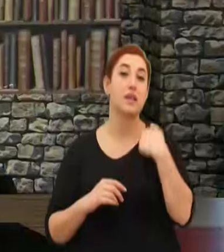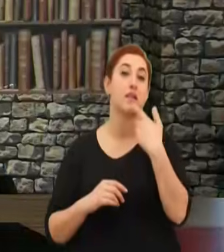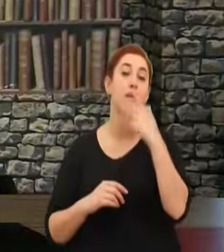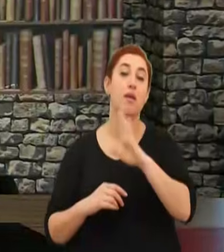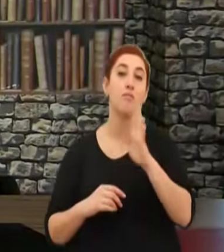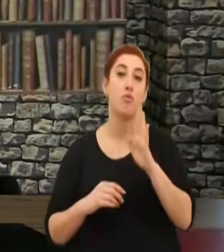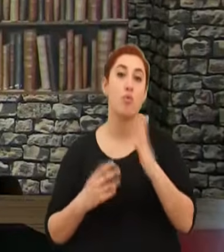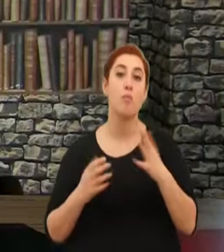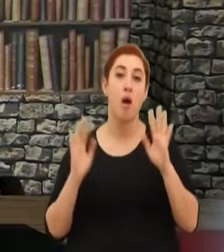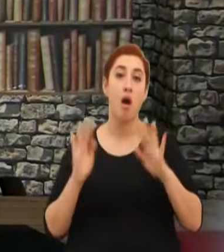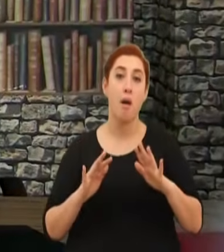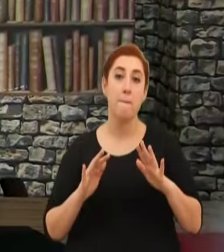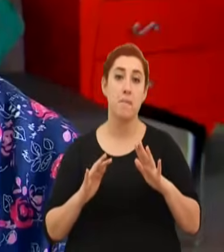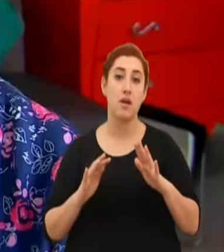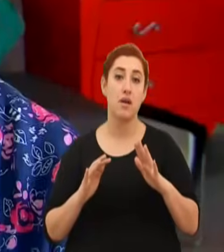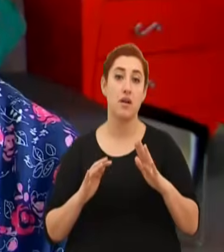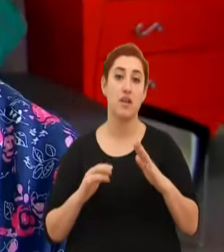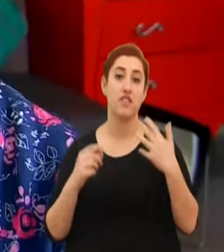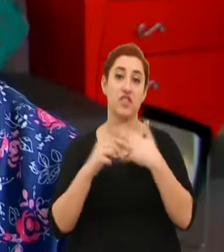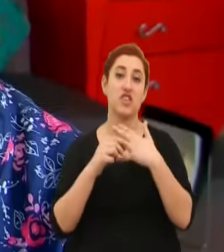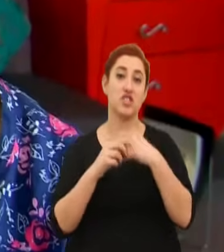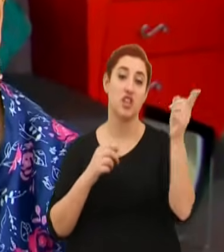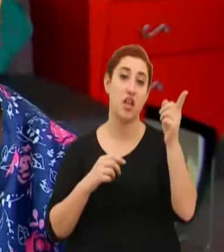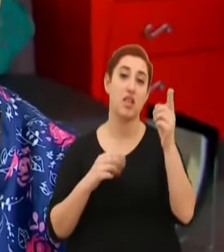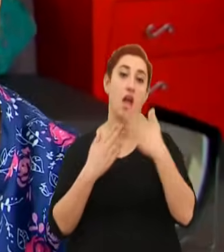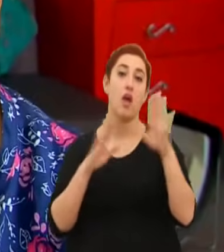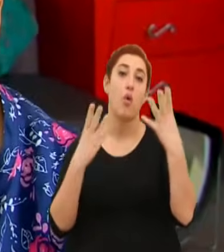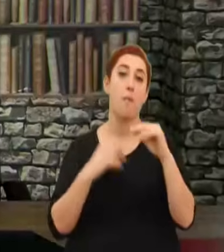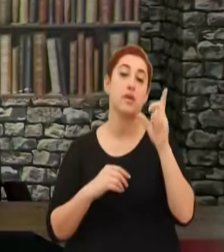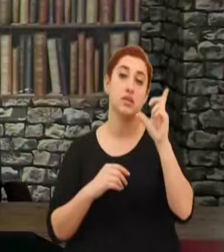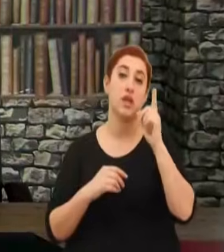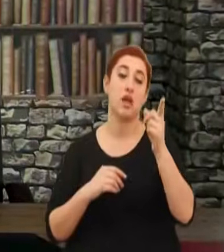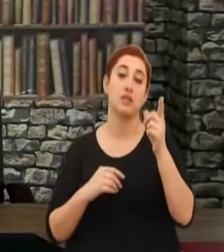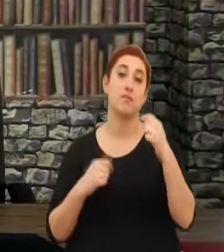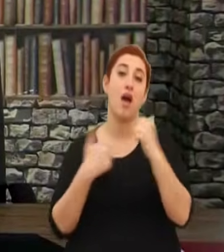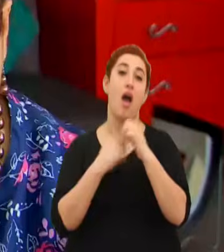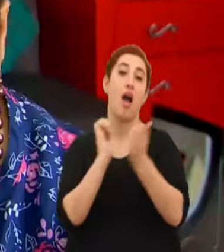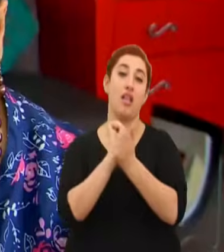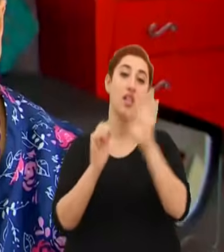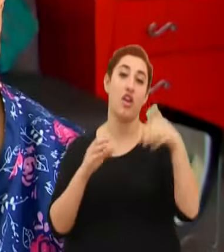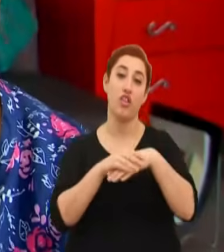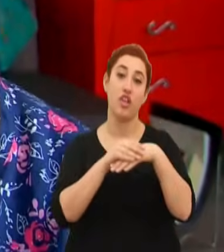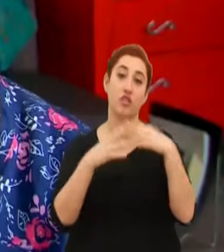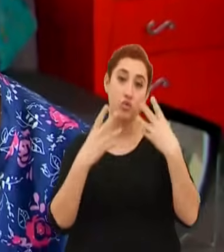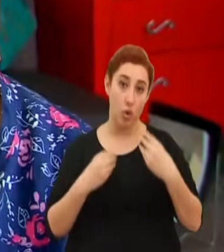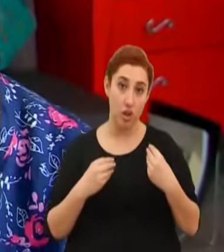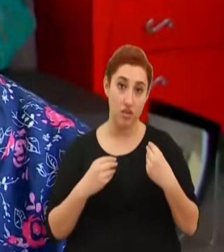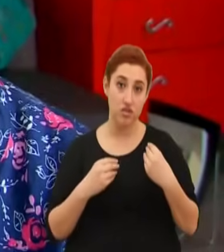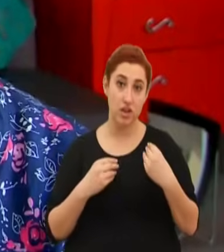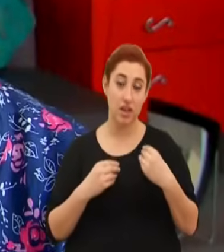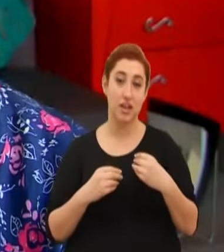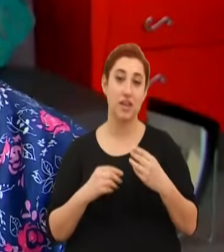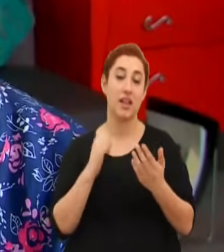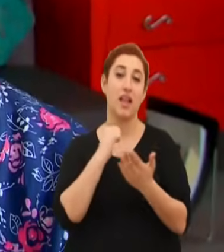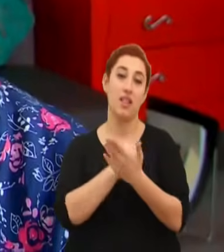demiyorum. Ama nişanlınızdan ayrılmalısınız. Aileler tanışmalı.